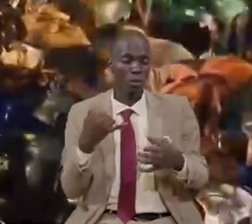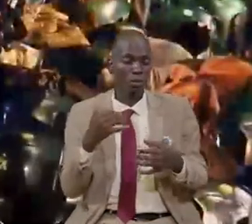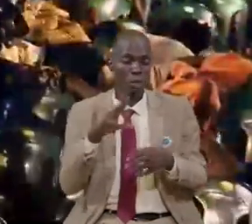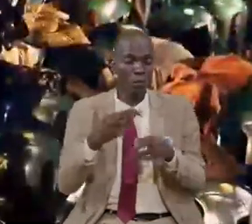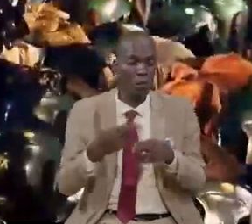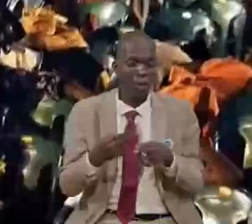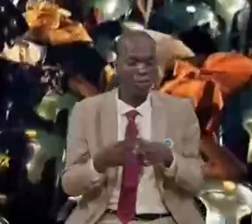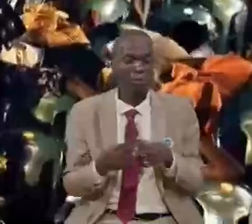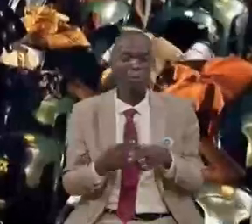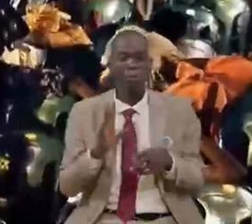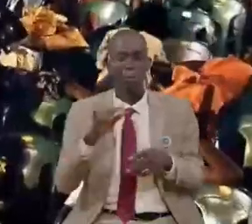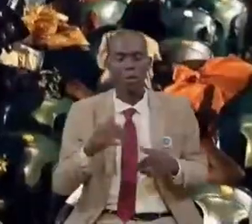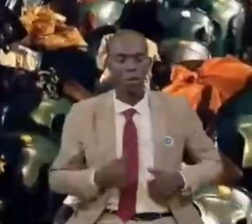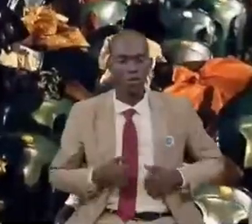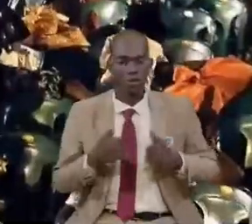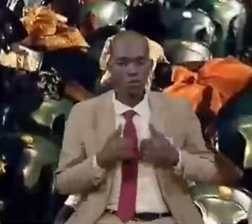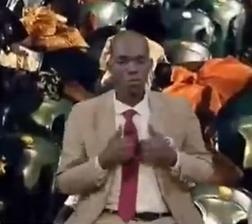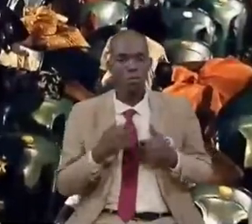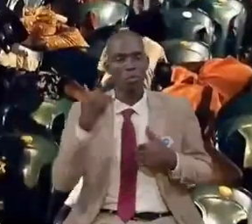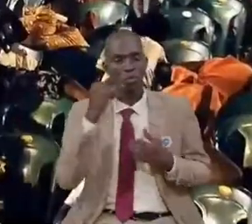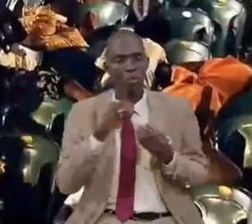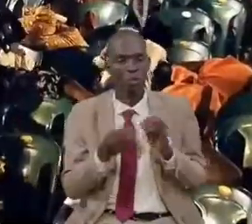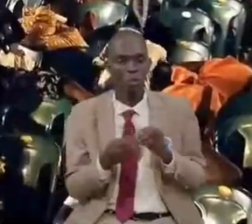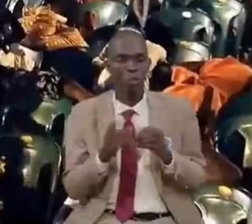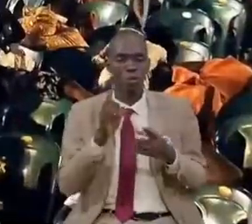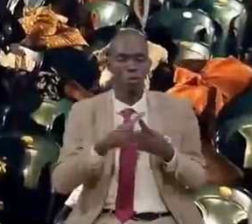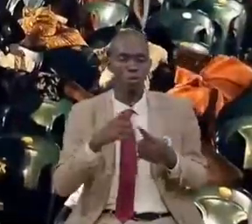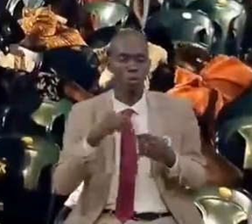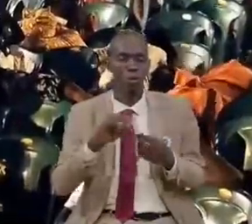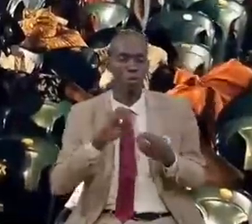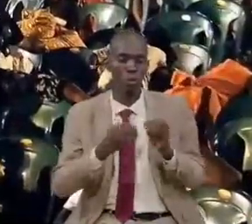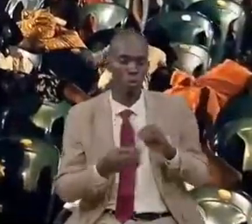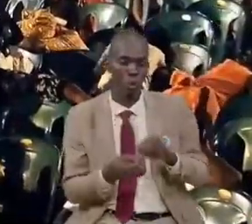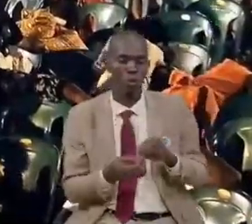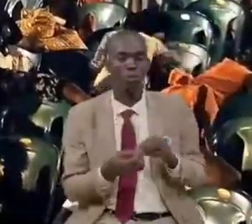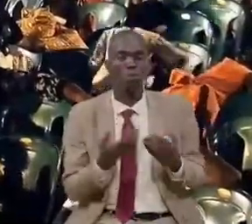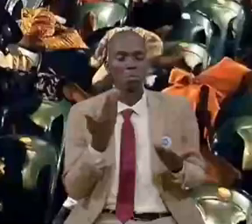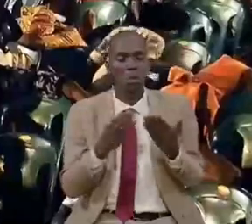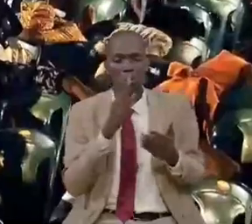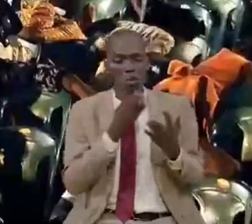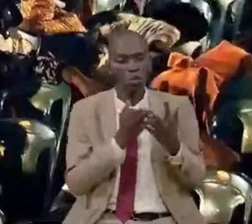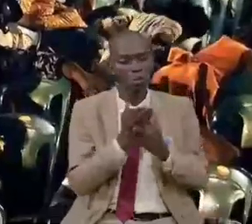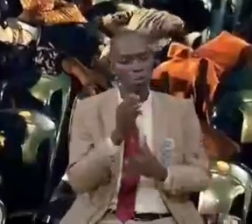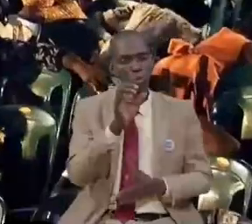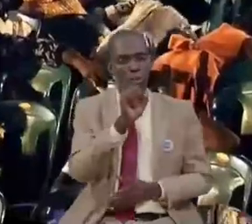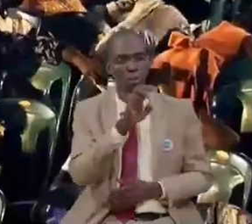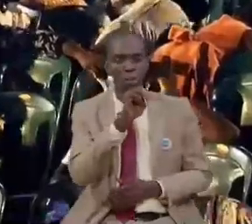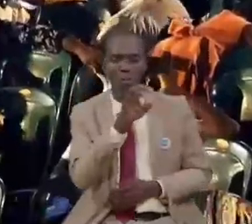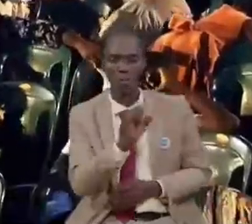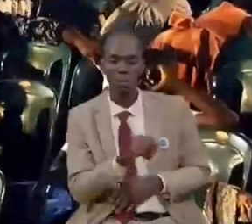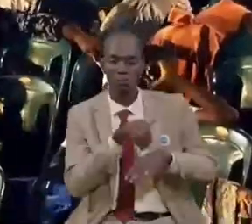votre nom, votre numéro de téléphone par ce numéro qui